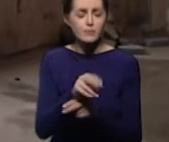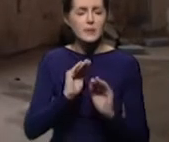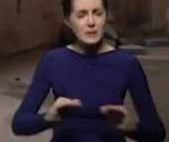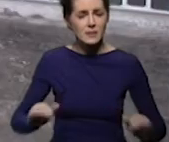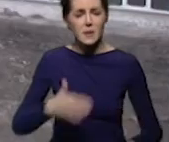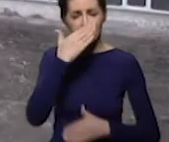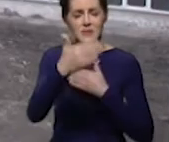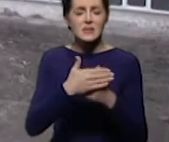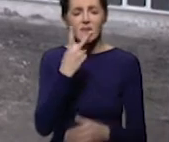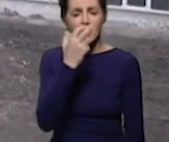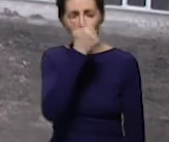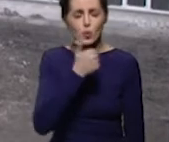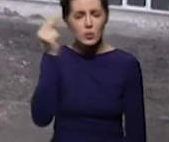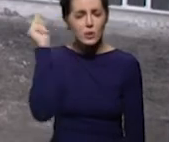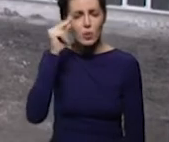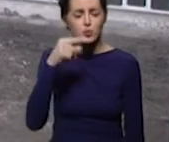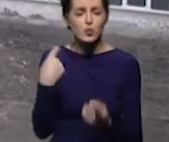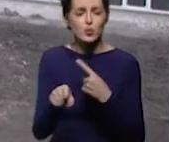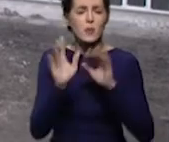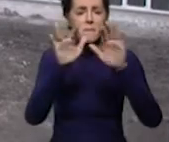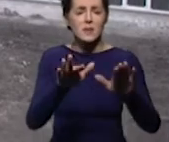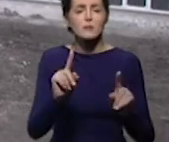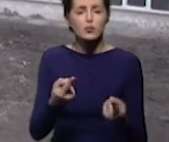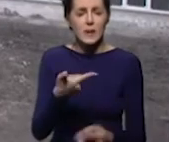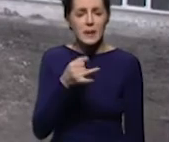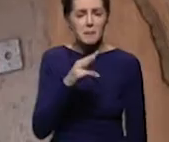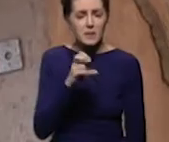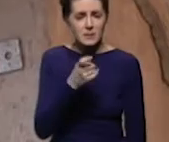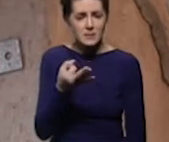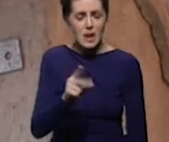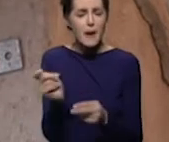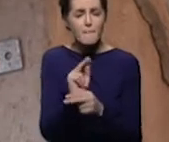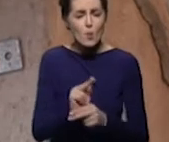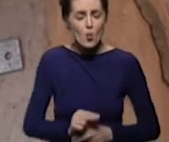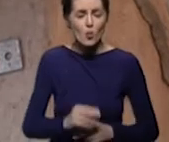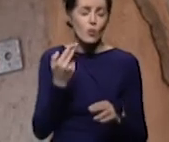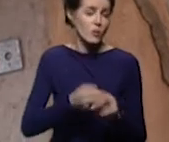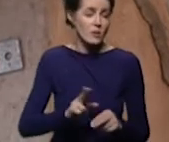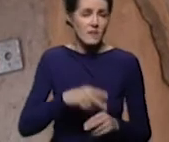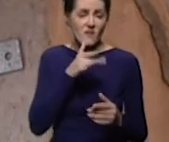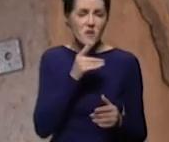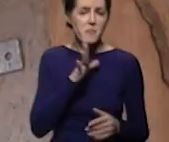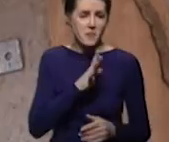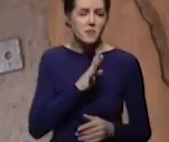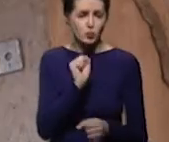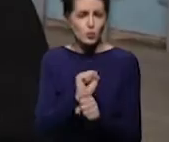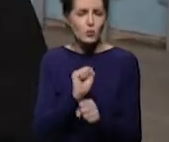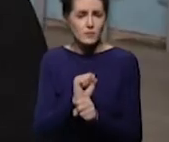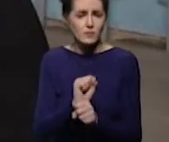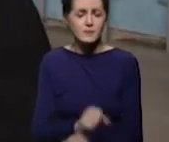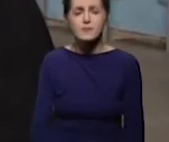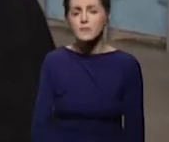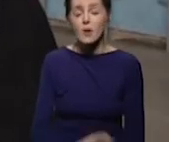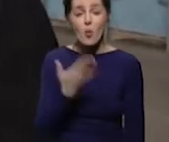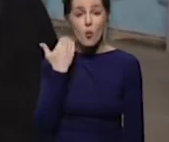близько двох років навчаються в іншому закладі, бо в гімназії ремонт, який, стверджує жінка, на деякий час зупиняли. Коли ми зайшли в